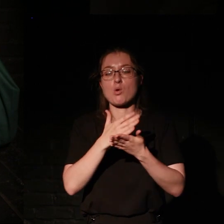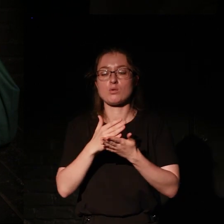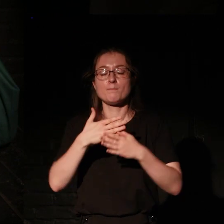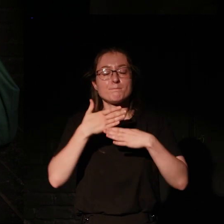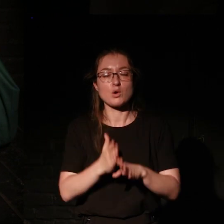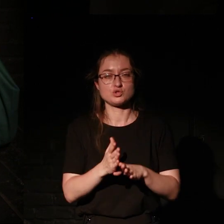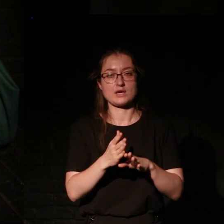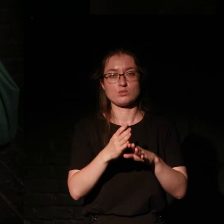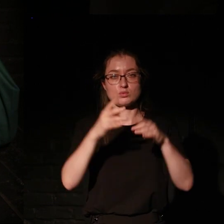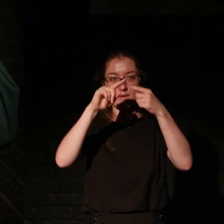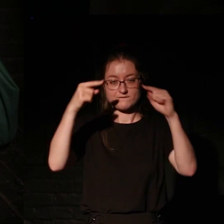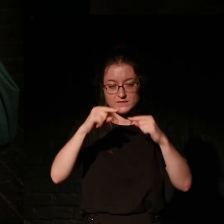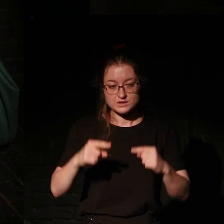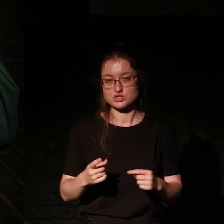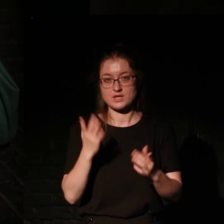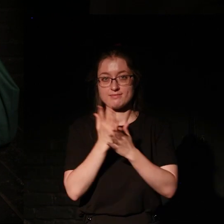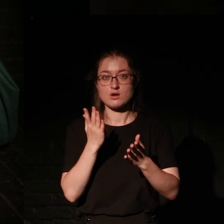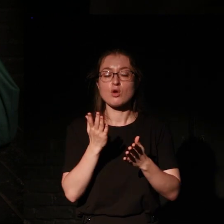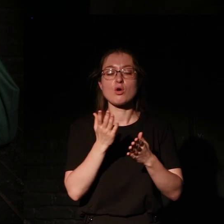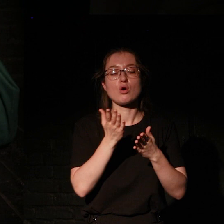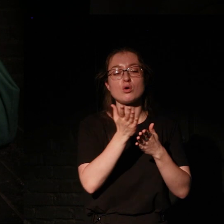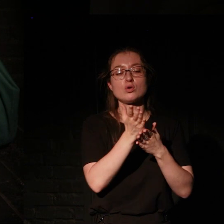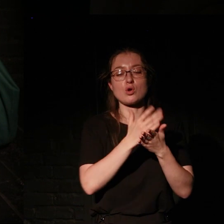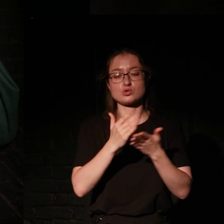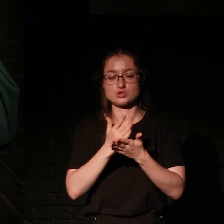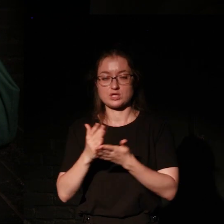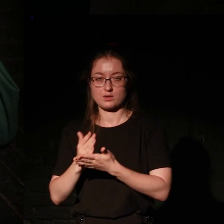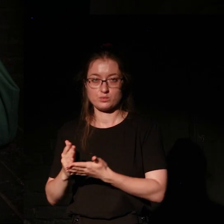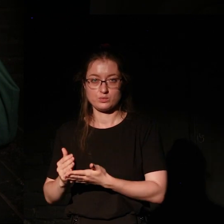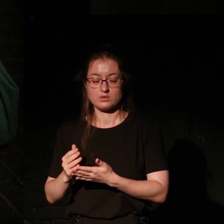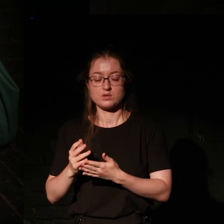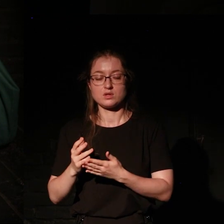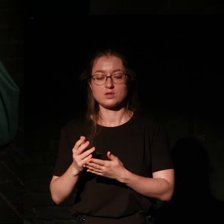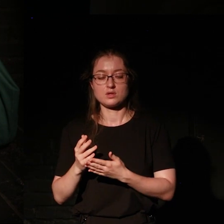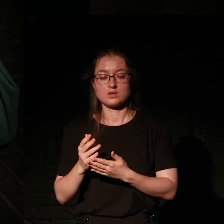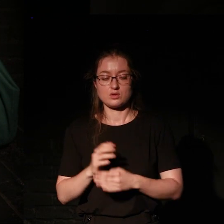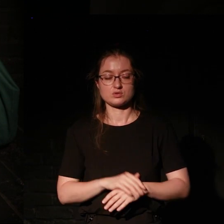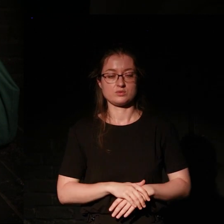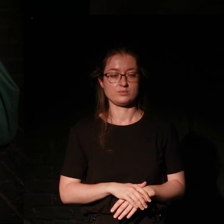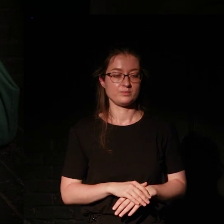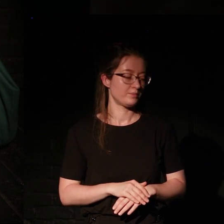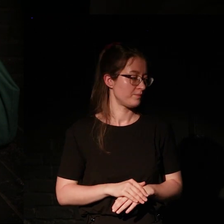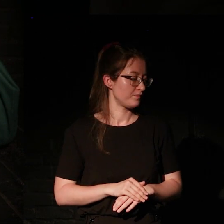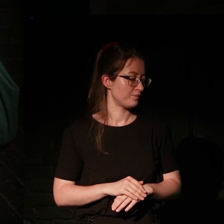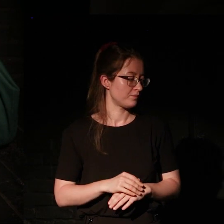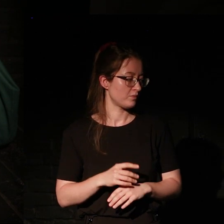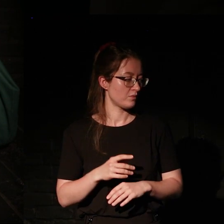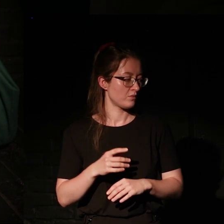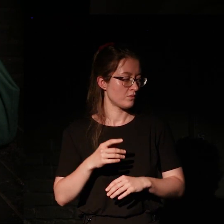kwestia najpierw średniowiecza, potem ten podział, który mamy w tej chwili, pochodzi z XVI